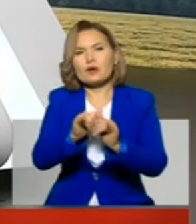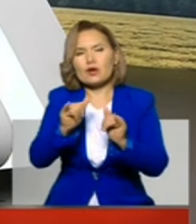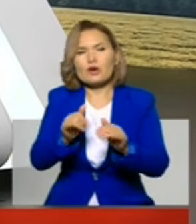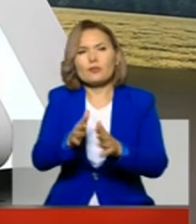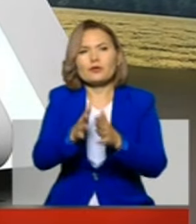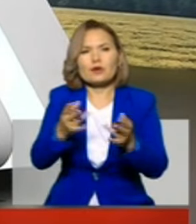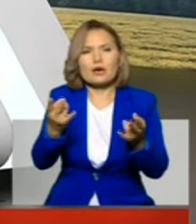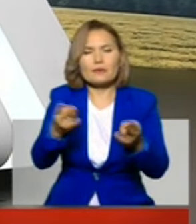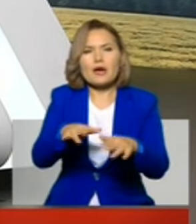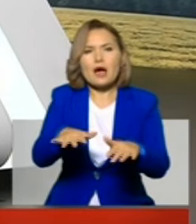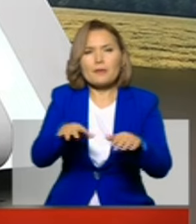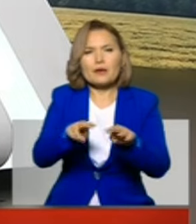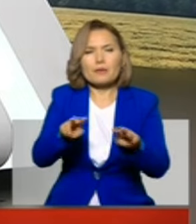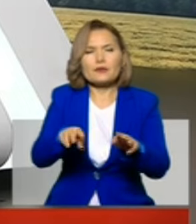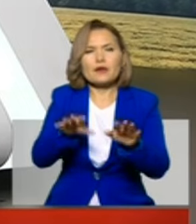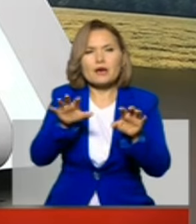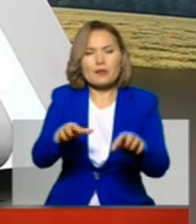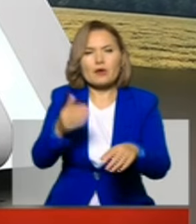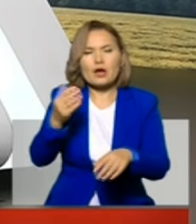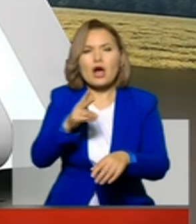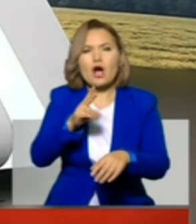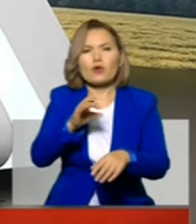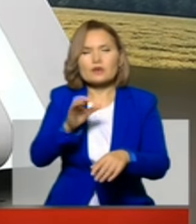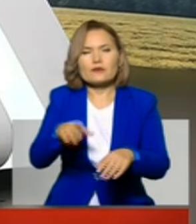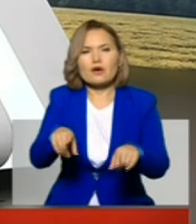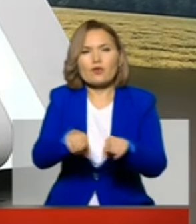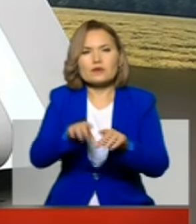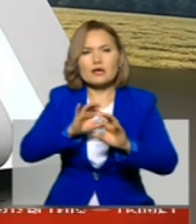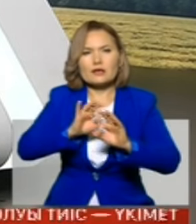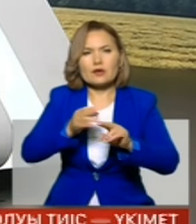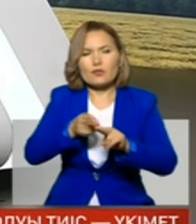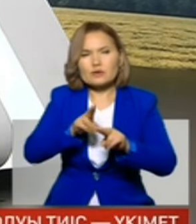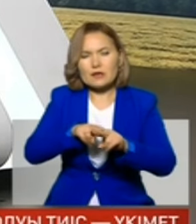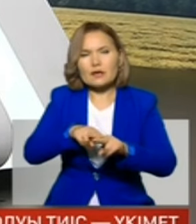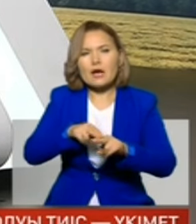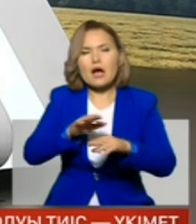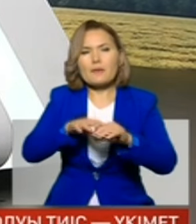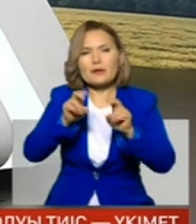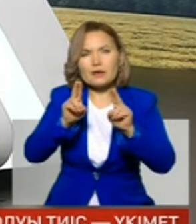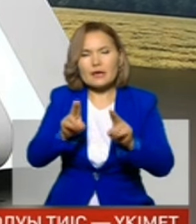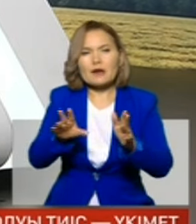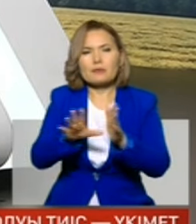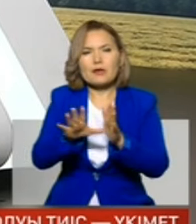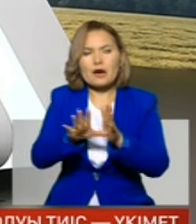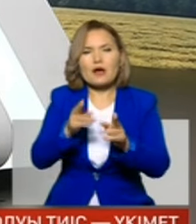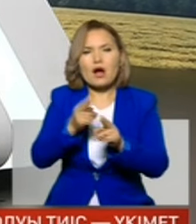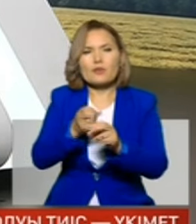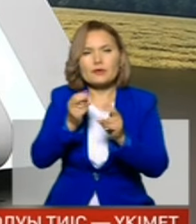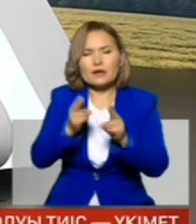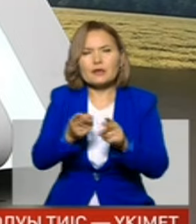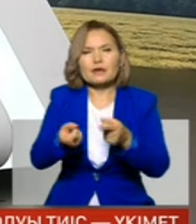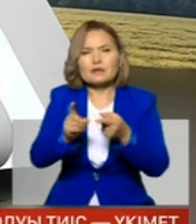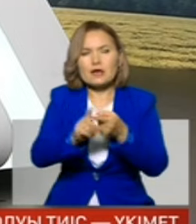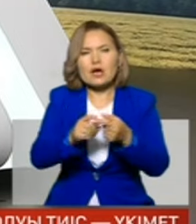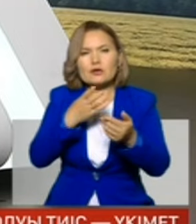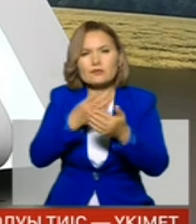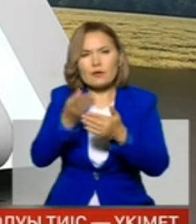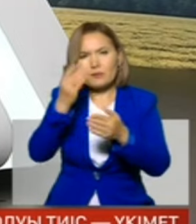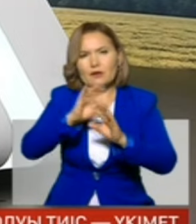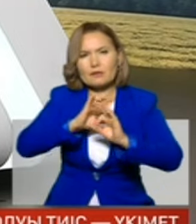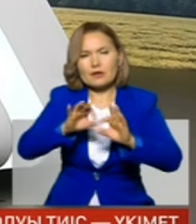үшін қажет. Парламент мәжілісінің төрағасы Ерлан Қошанов осылай дейді. Ал осы саланың мамандары энергетикалық қауіпсіздікке қатысты